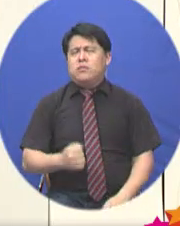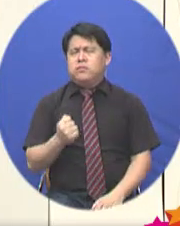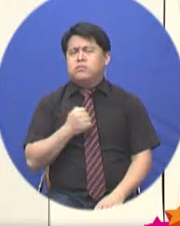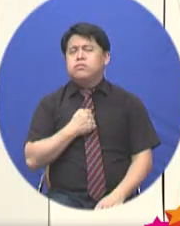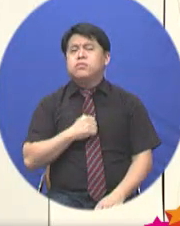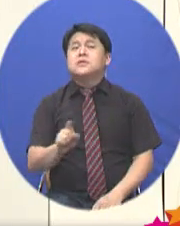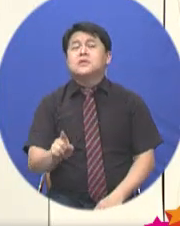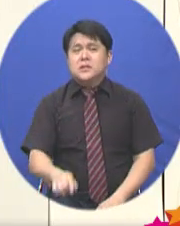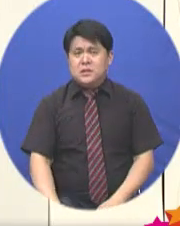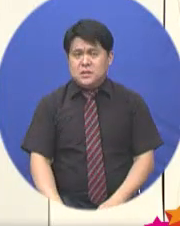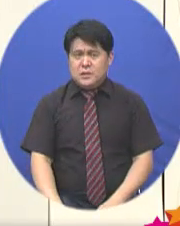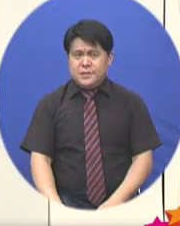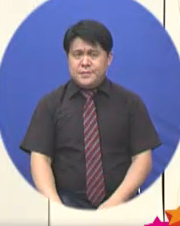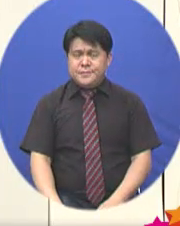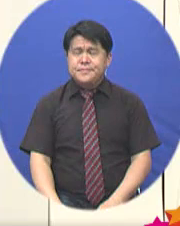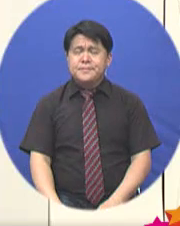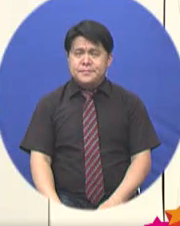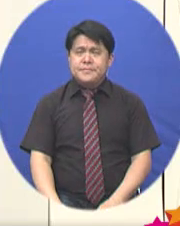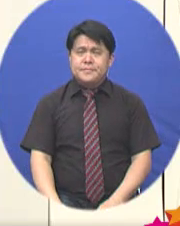답답하세요? 그러니까. 아니,